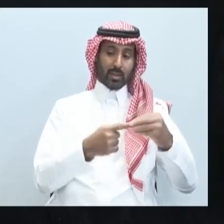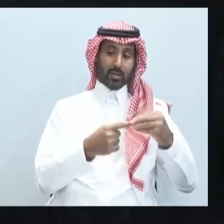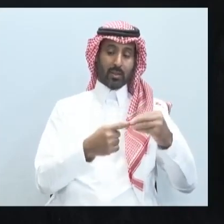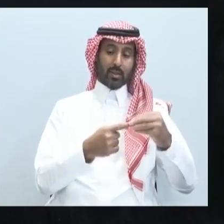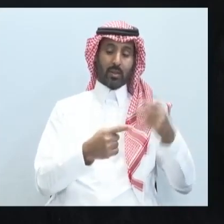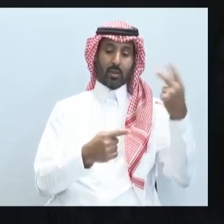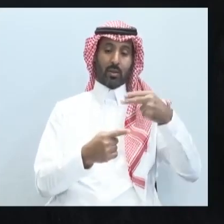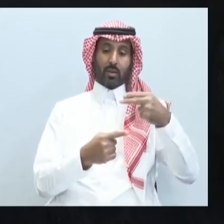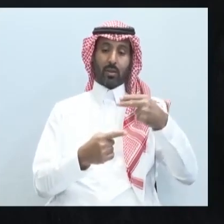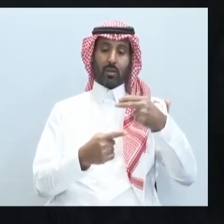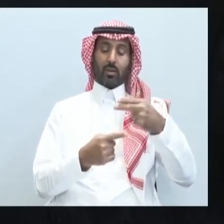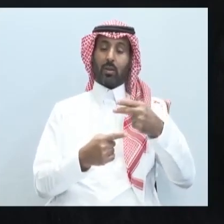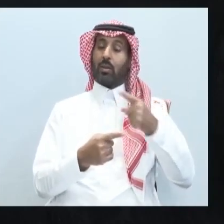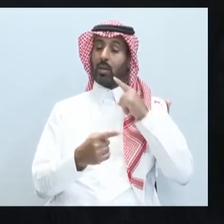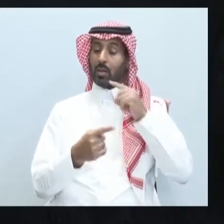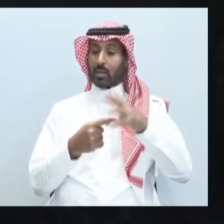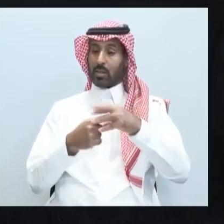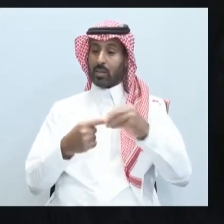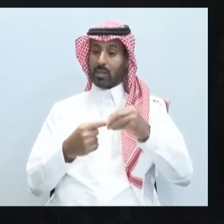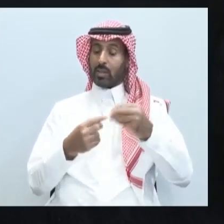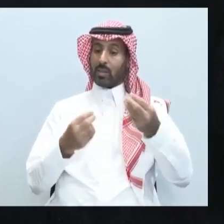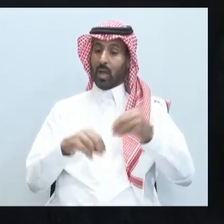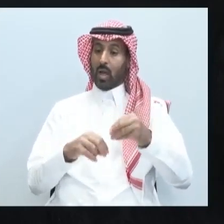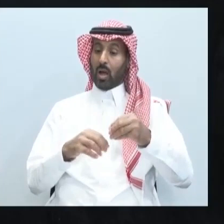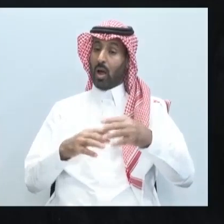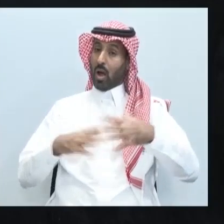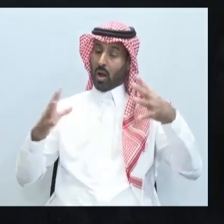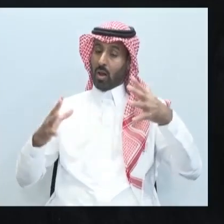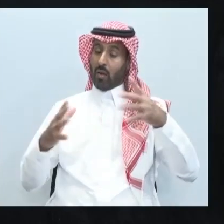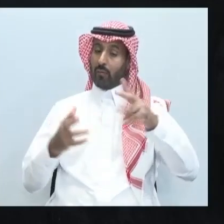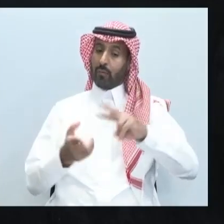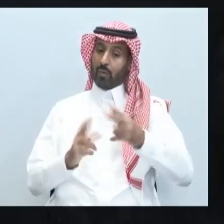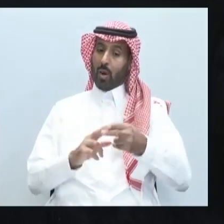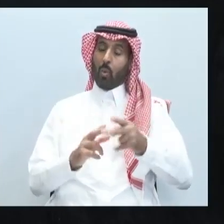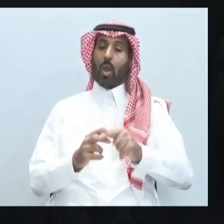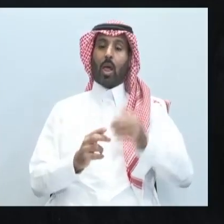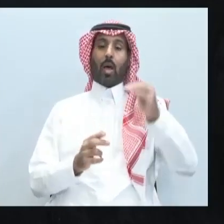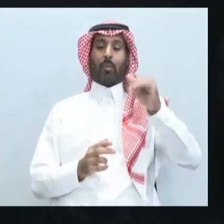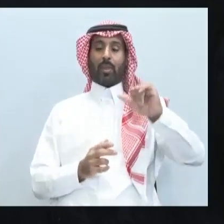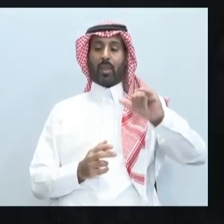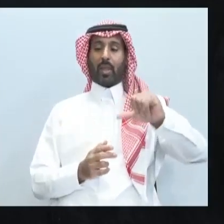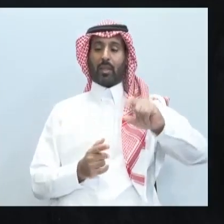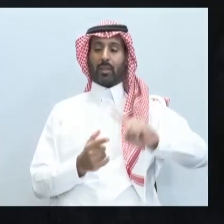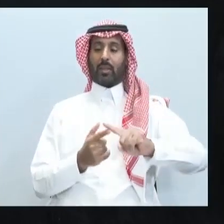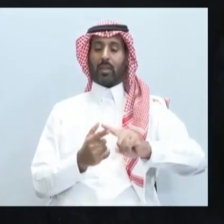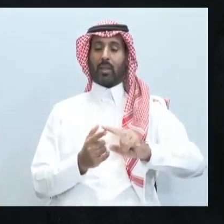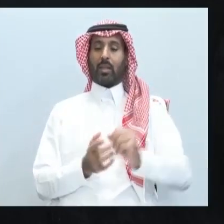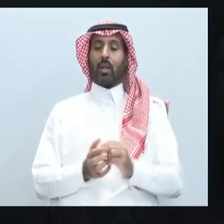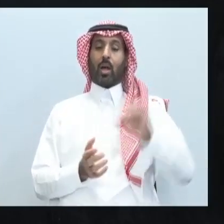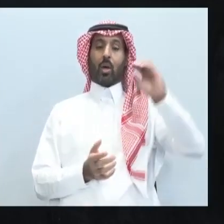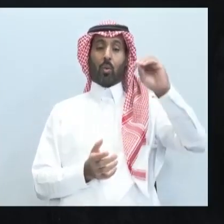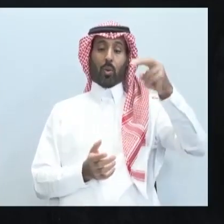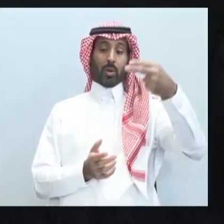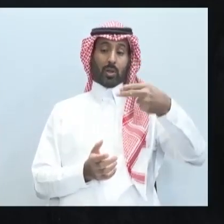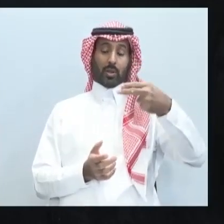الهيدروجين هو الذي يمثل الحمض اذا كان التراكيزه اعلى فان الماده عندي هنا حمضيه اذا كان تراكيز ايونات الهيدروكسيد في